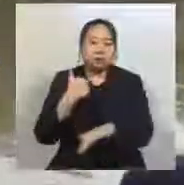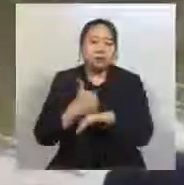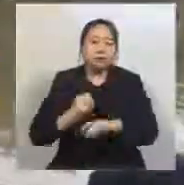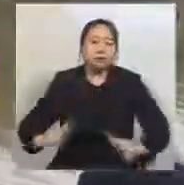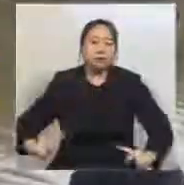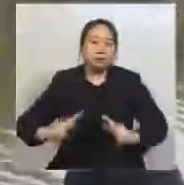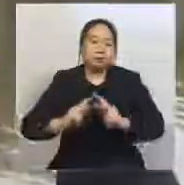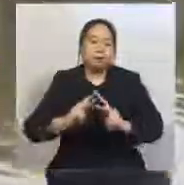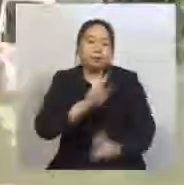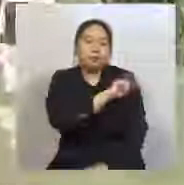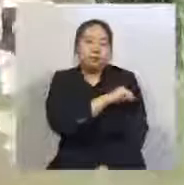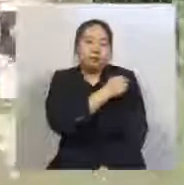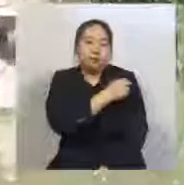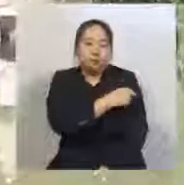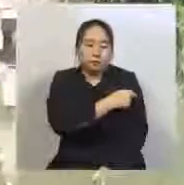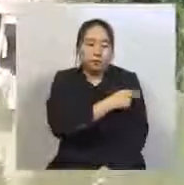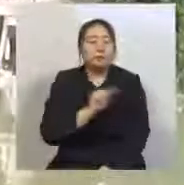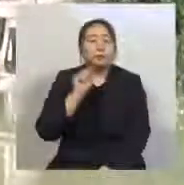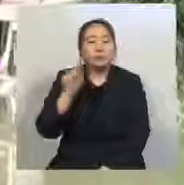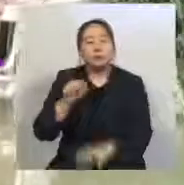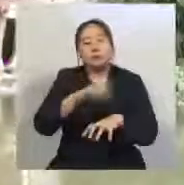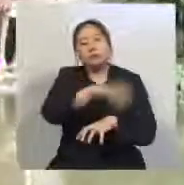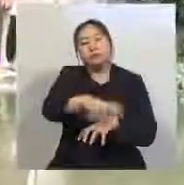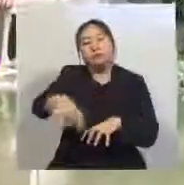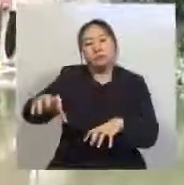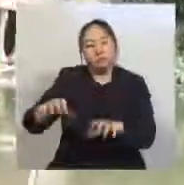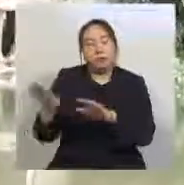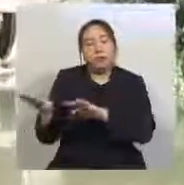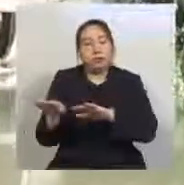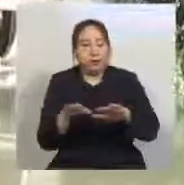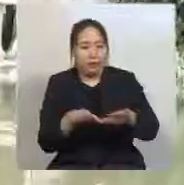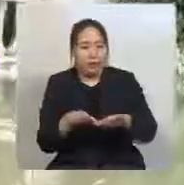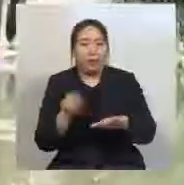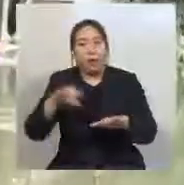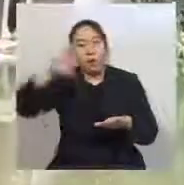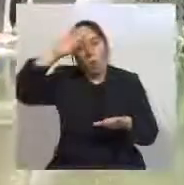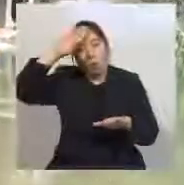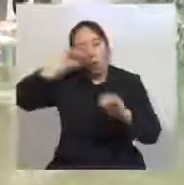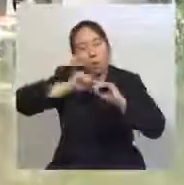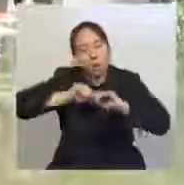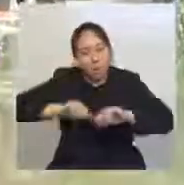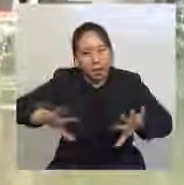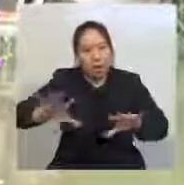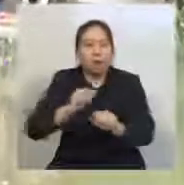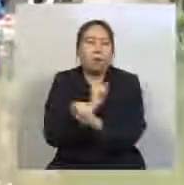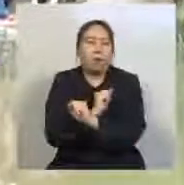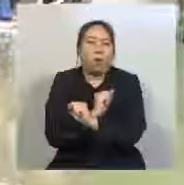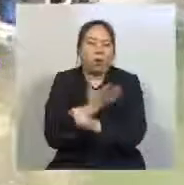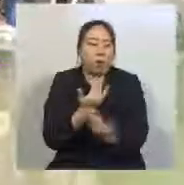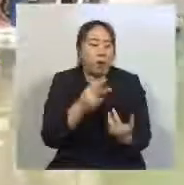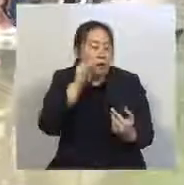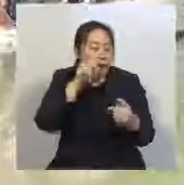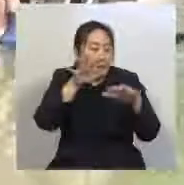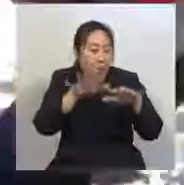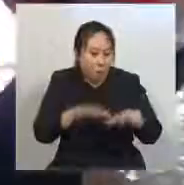การกระทรวงสาธารณสุขก็สั่งการให้ทุกหน่วยงานเตรียมพร้อมป้องกันการแพร่ระบาดโรคช่วงหน้าฝนหรือว่าช่วงน้ำท่วมแล้วก็หลังน้ำลดด้ว